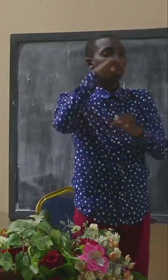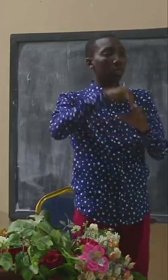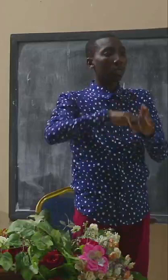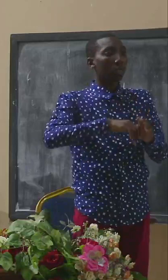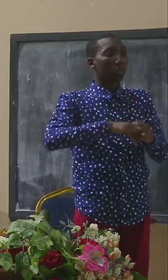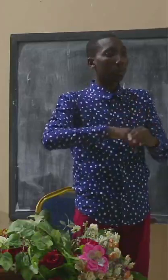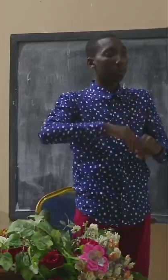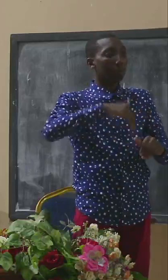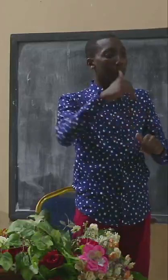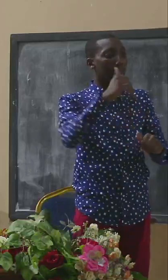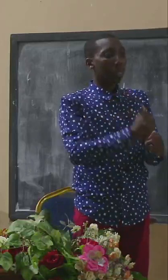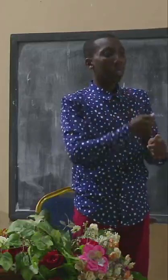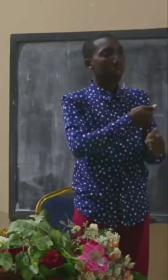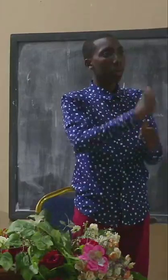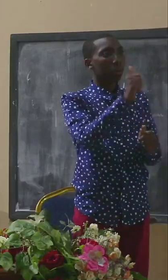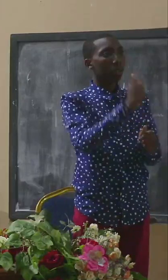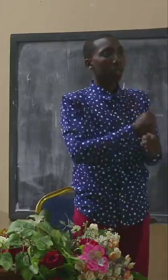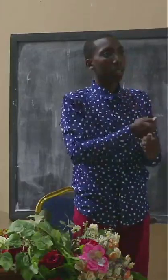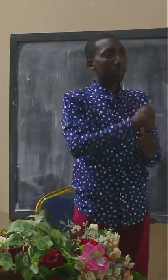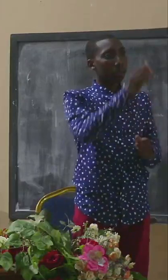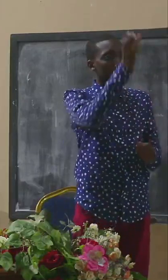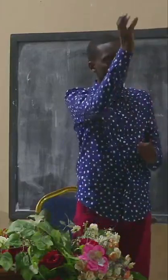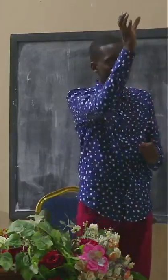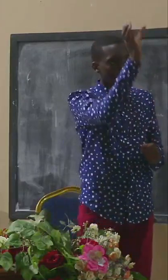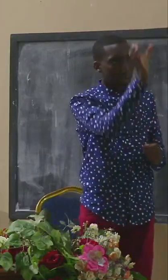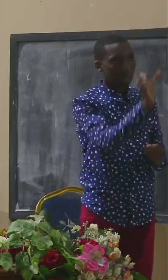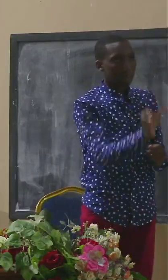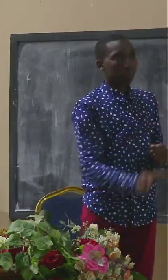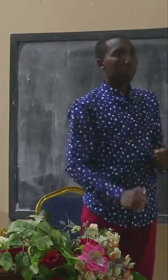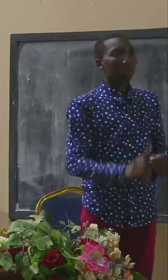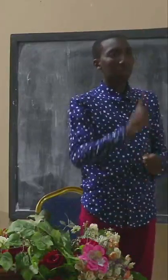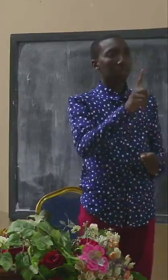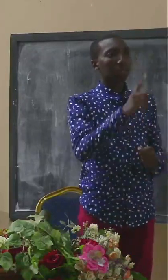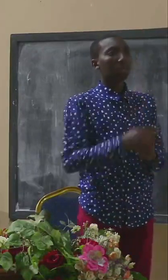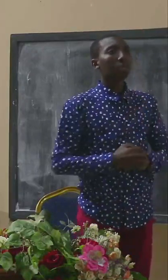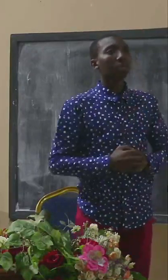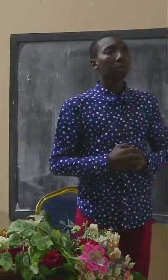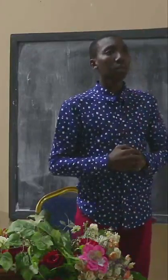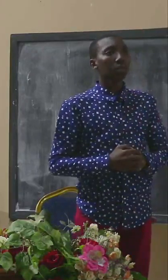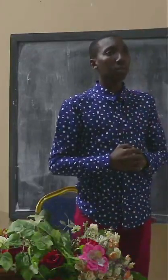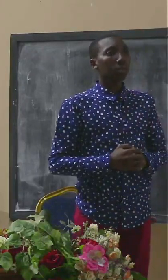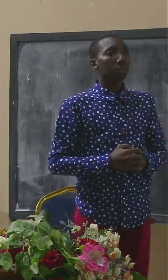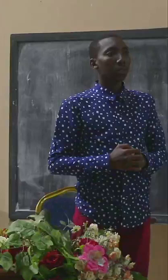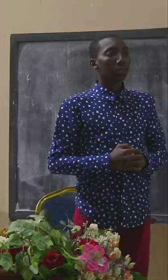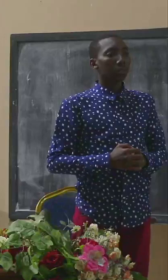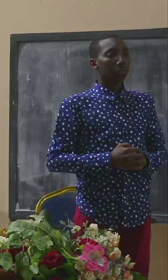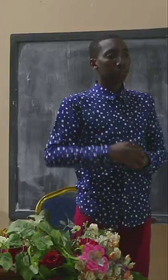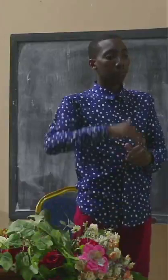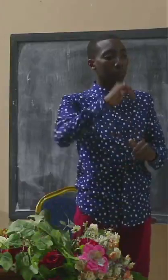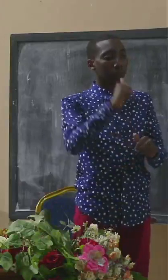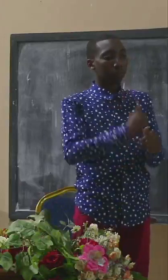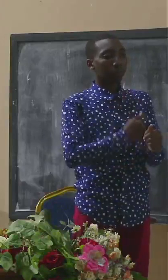Apocalypse chapitre 1. Ufunuo sura moja. A partir du verset